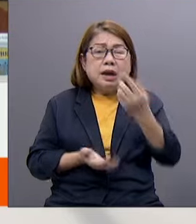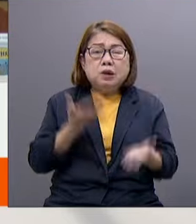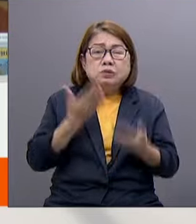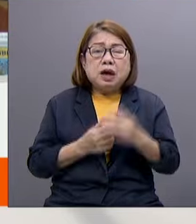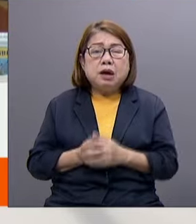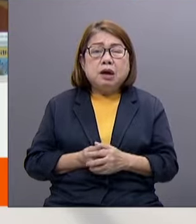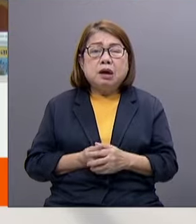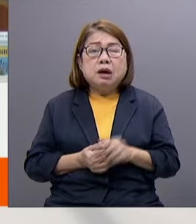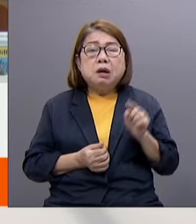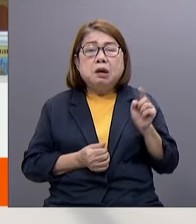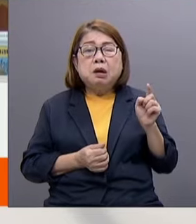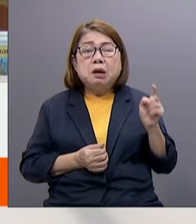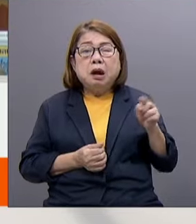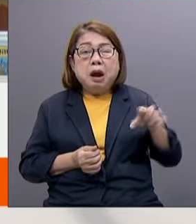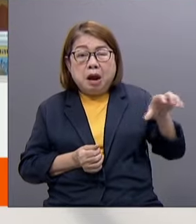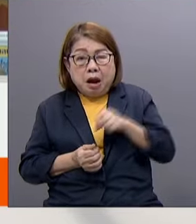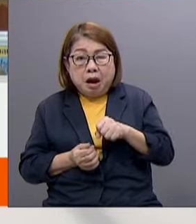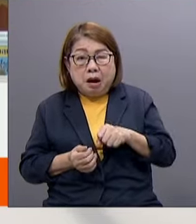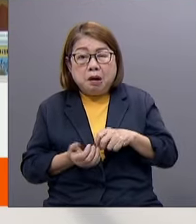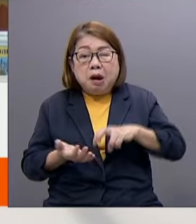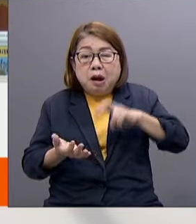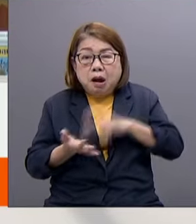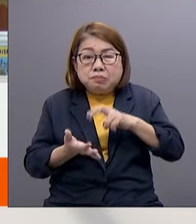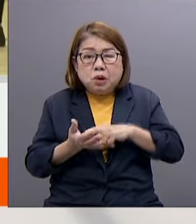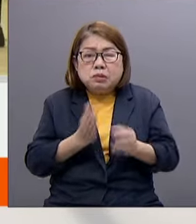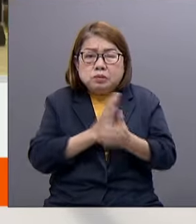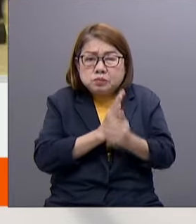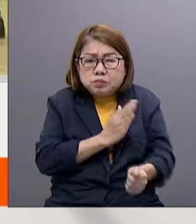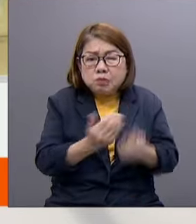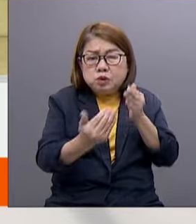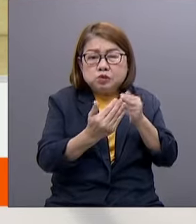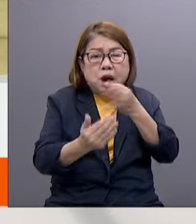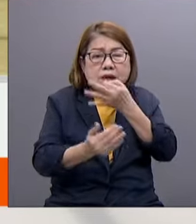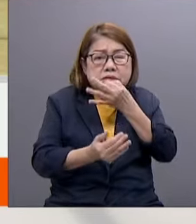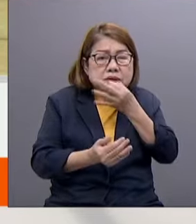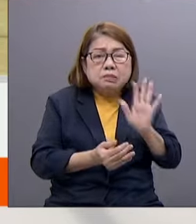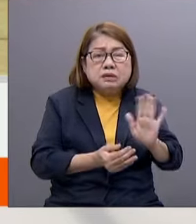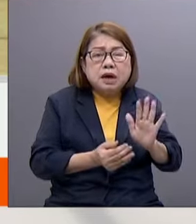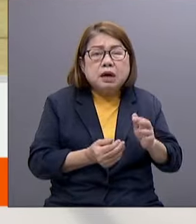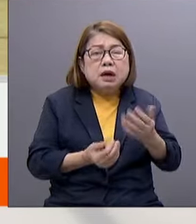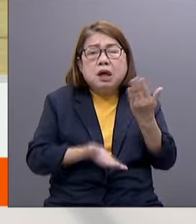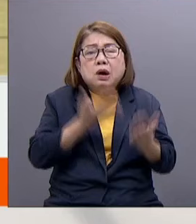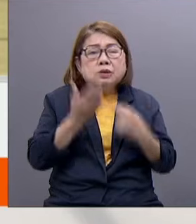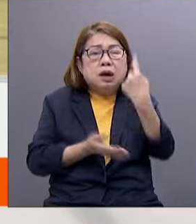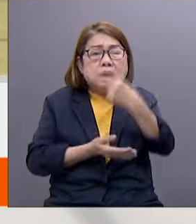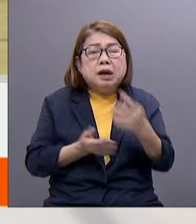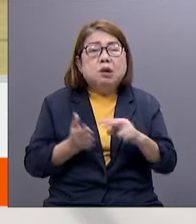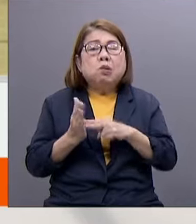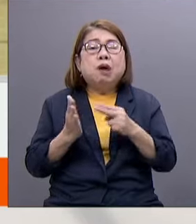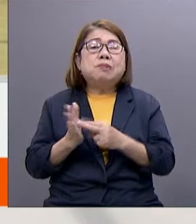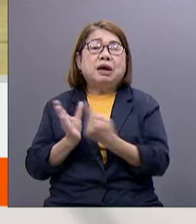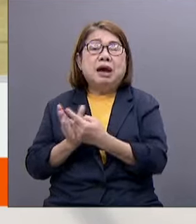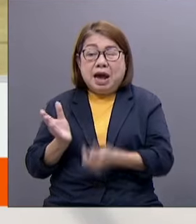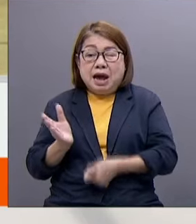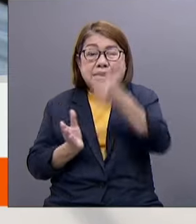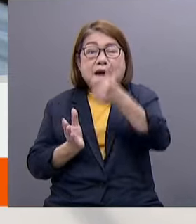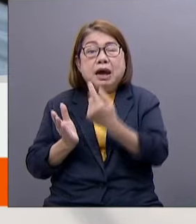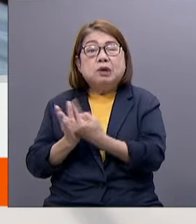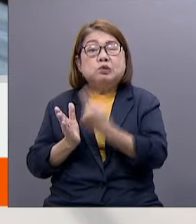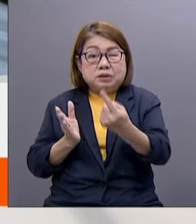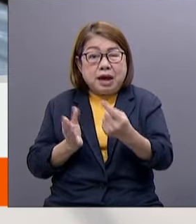การมีประสบการณ์ในอาชีพหรือเป็นผู้เชี่ยวชาญในอาชีพเพราะฉะนั้นคือคนคนนั้นไม่ได้เป็นตัวแทนของกลุ่มอาชีพคนคนนั้นไม่ได้เป็น